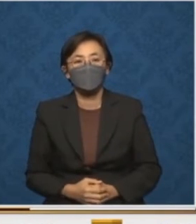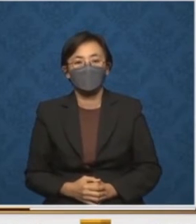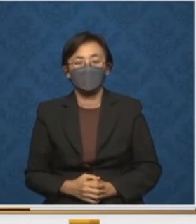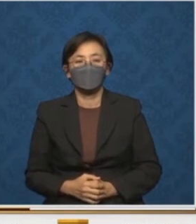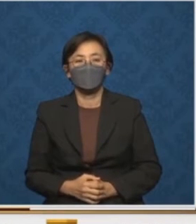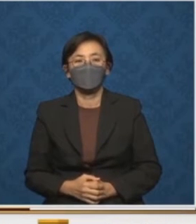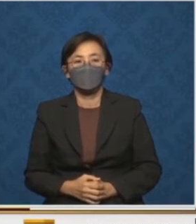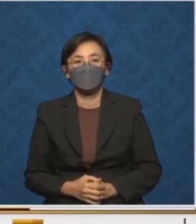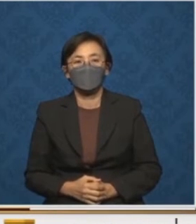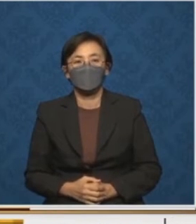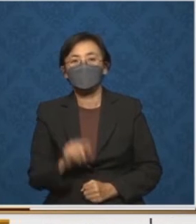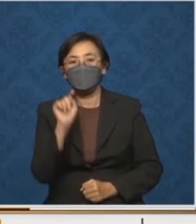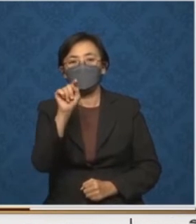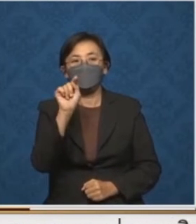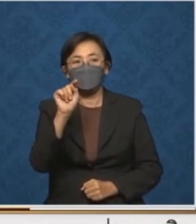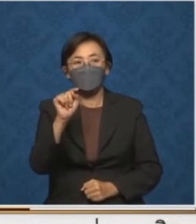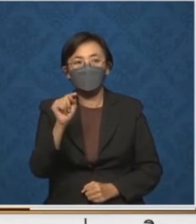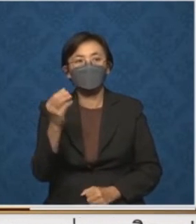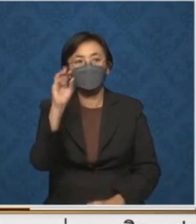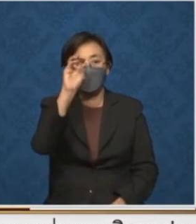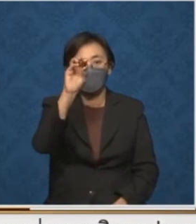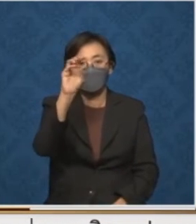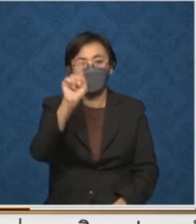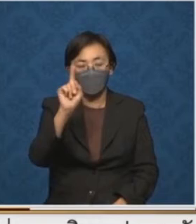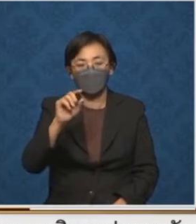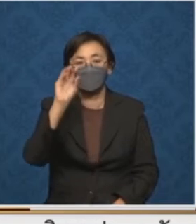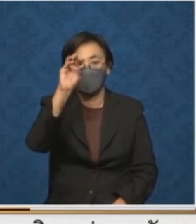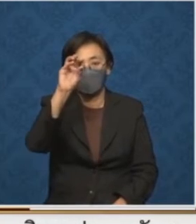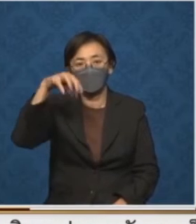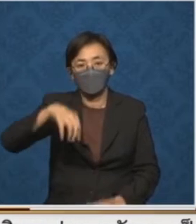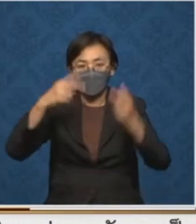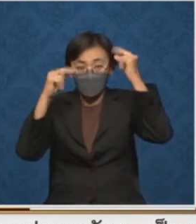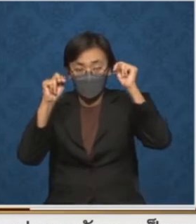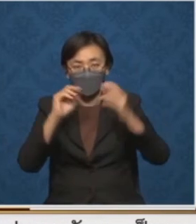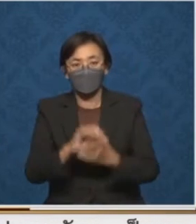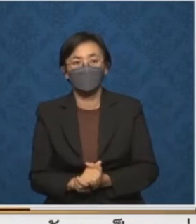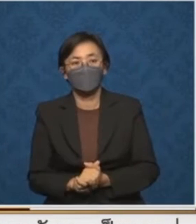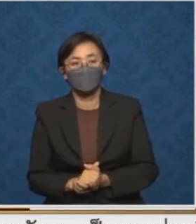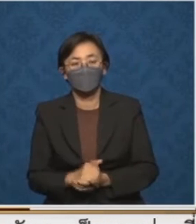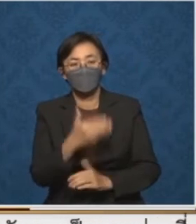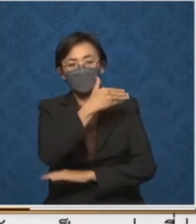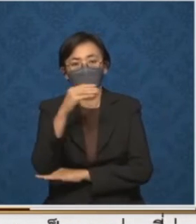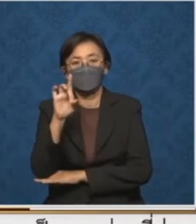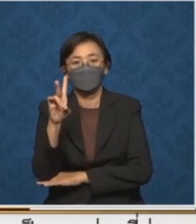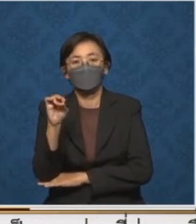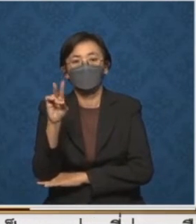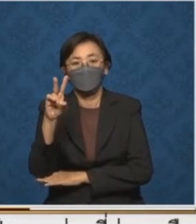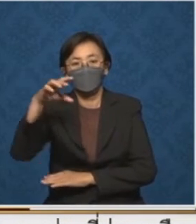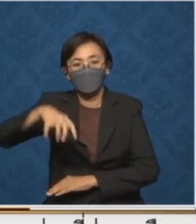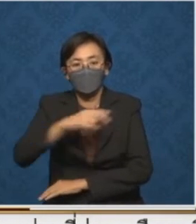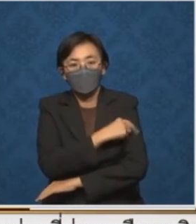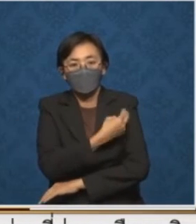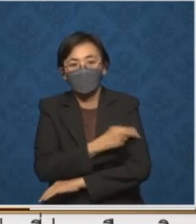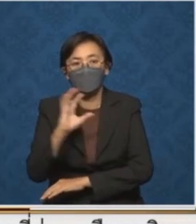ครับผมเคารับุขาอรรทางการแพทศพยาบาลด่านหน้า และบุขาอรอร tr ทั้หมวนครั